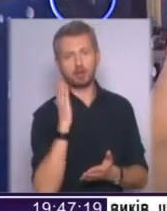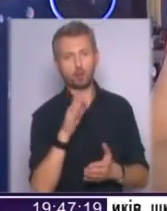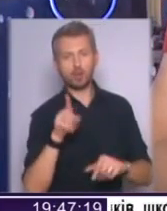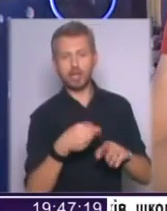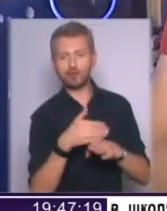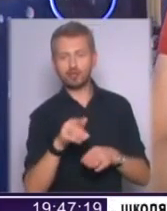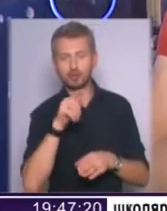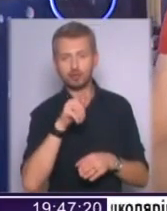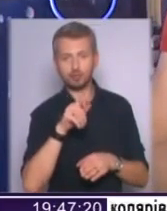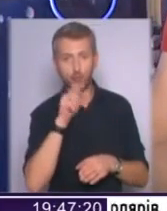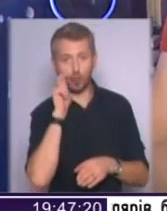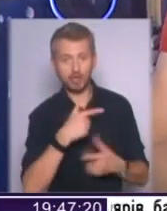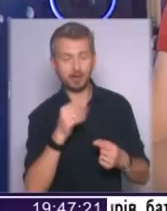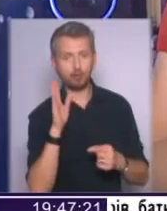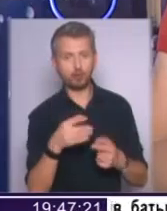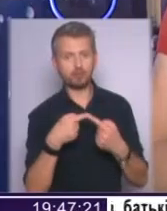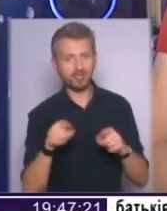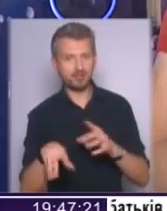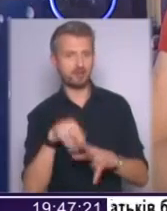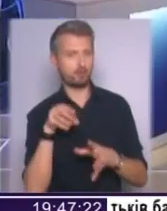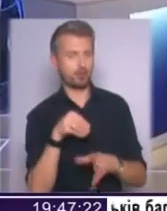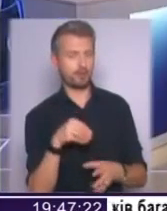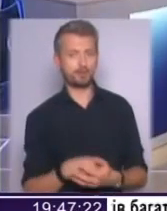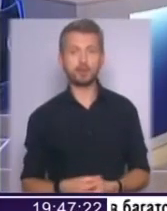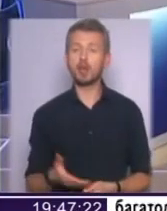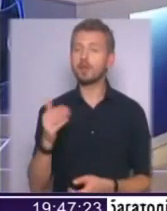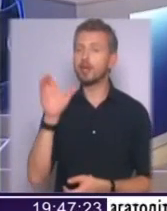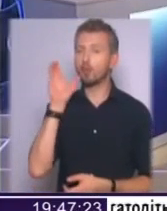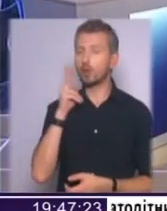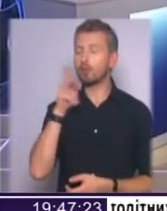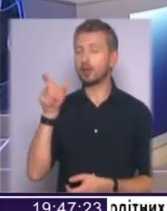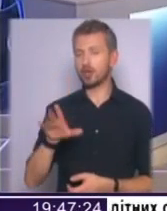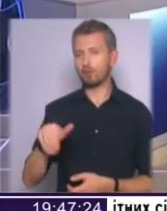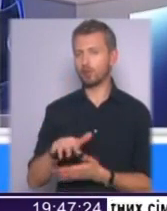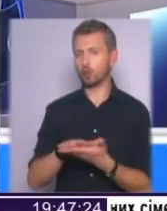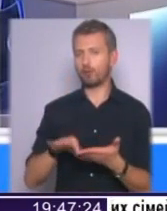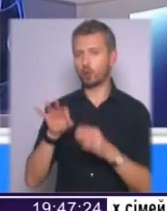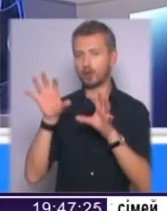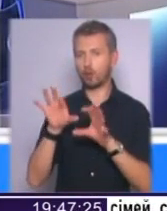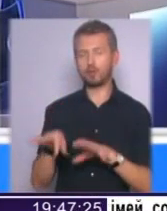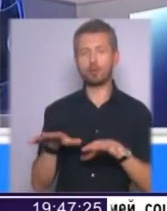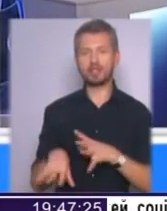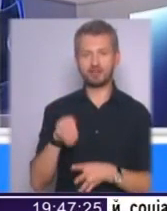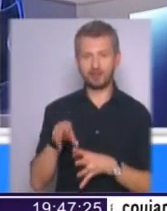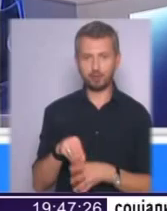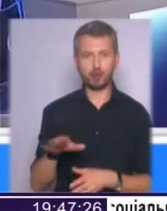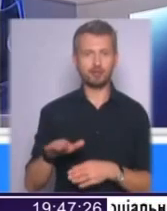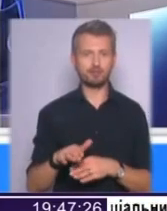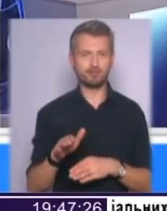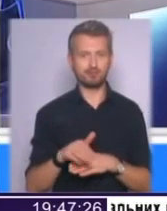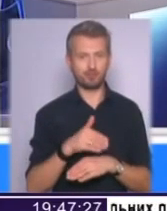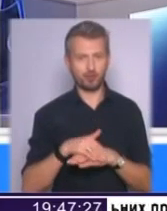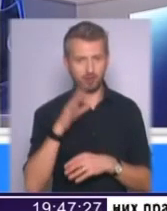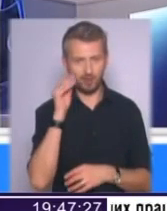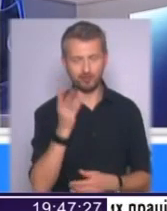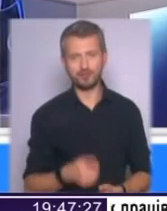країни, де будуть відбуватися вибори по-іншому? А давайте ми послухаємо глядача і далі продовжимо про закони про місцеві вибори. Вечір добрий вам.